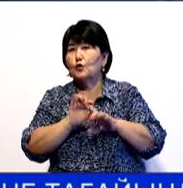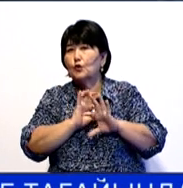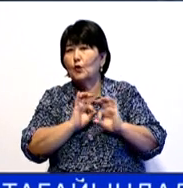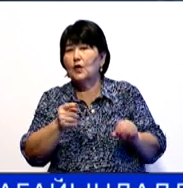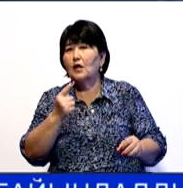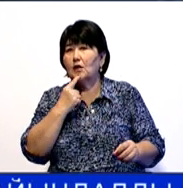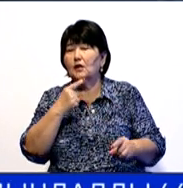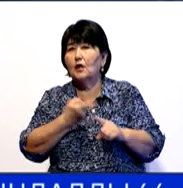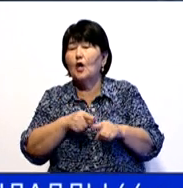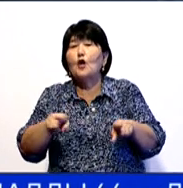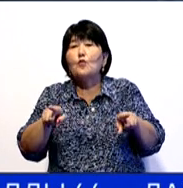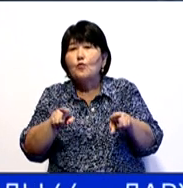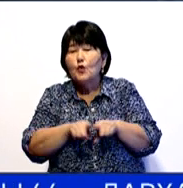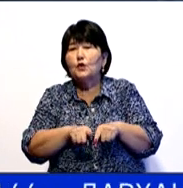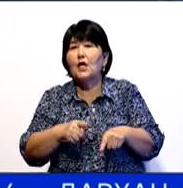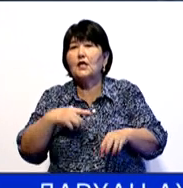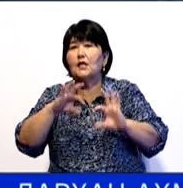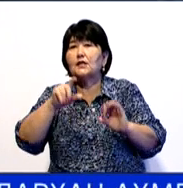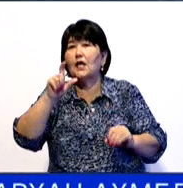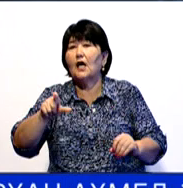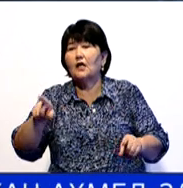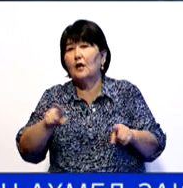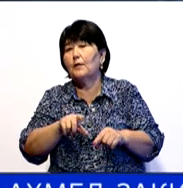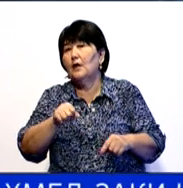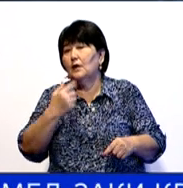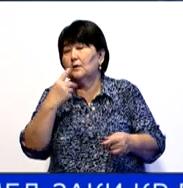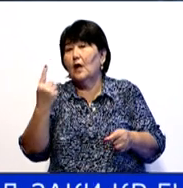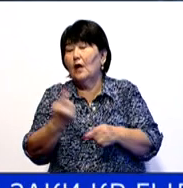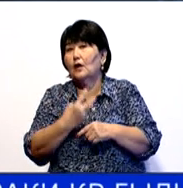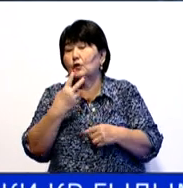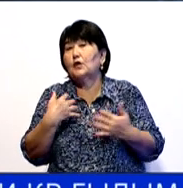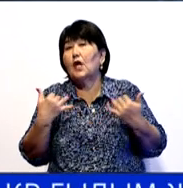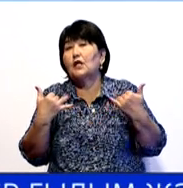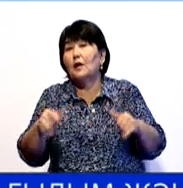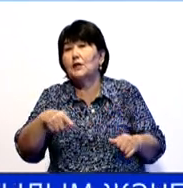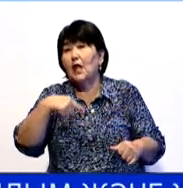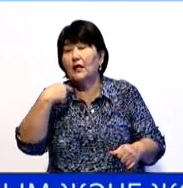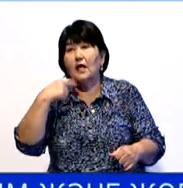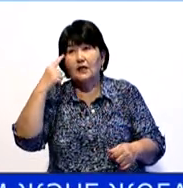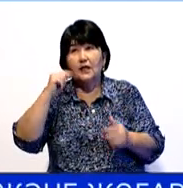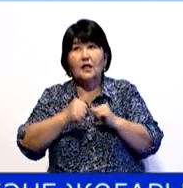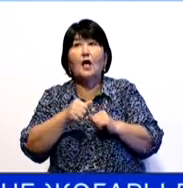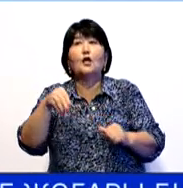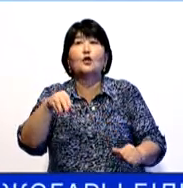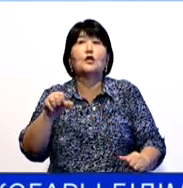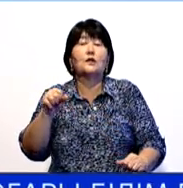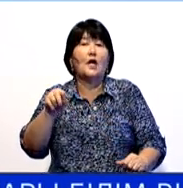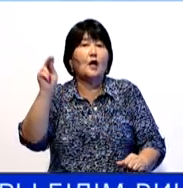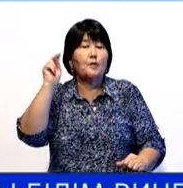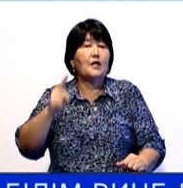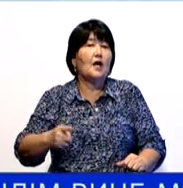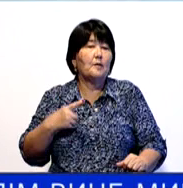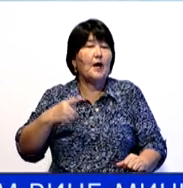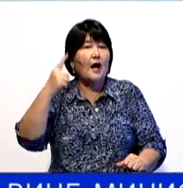тілінде оғы бар. Мұндай іскер азаматты өмірімде алғаш көрем деп тамсана айтқан есімде. Қонысбек Төрешұлы білім білігін,